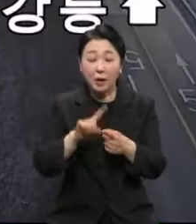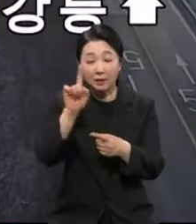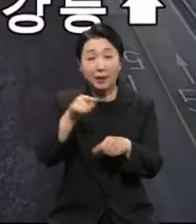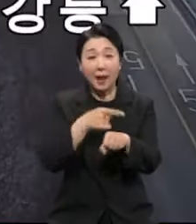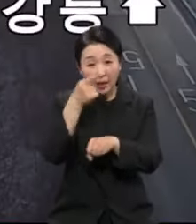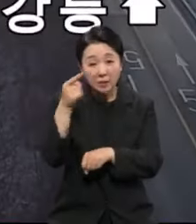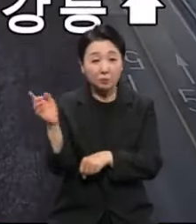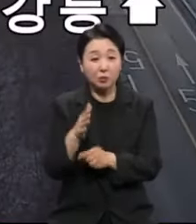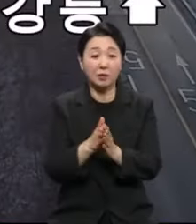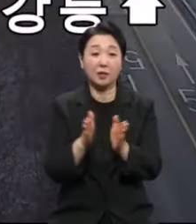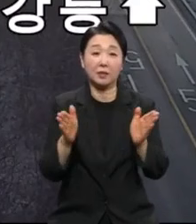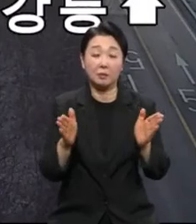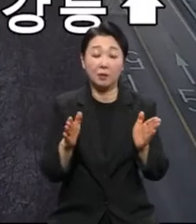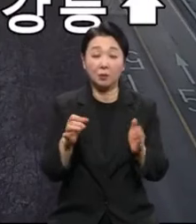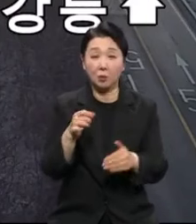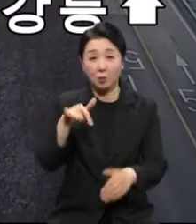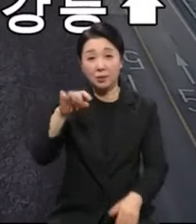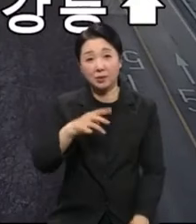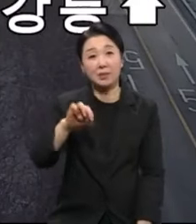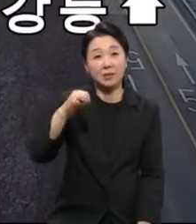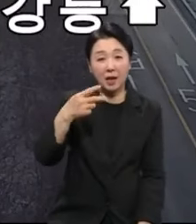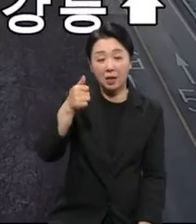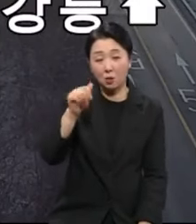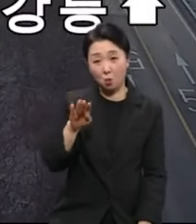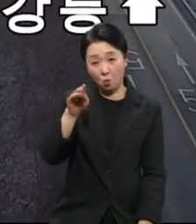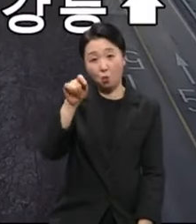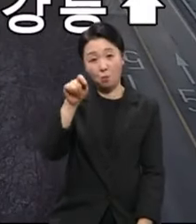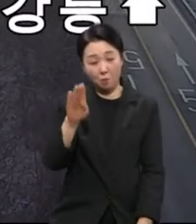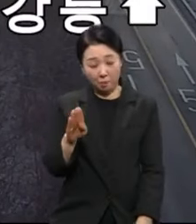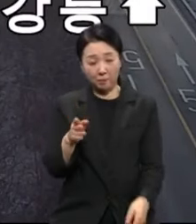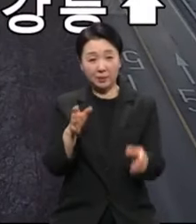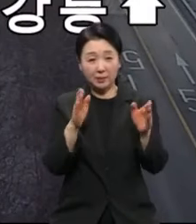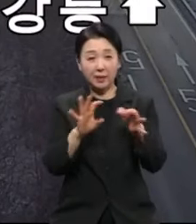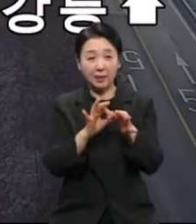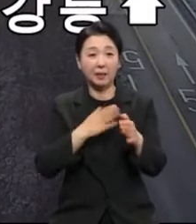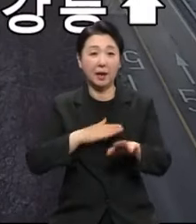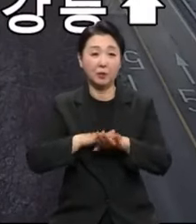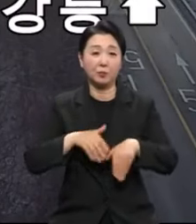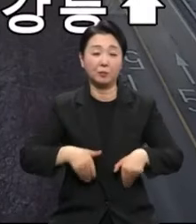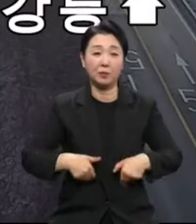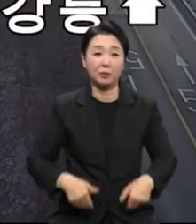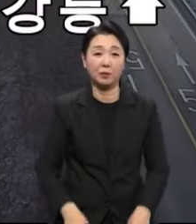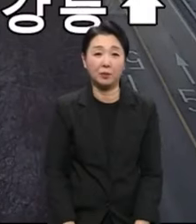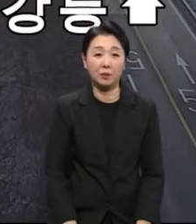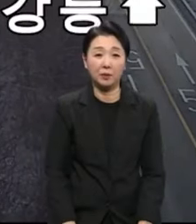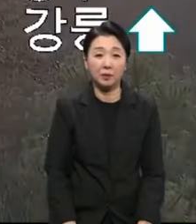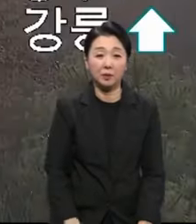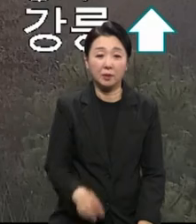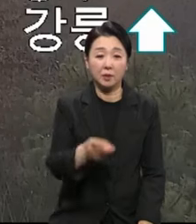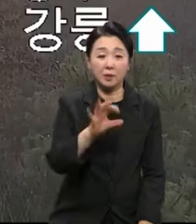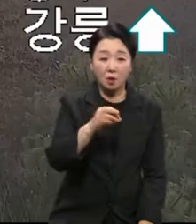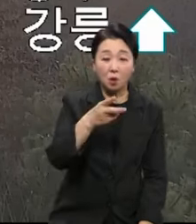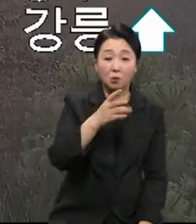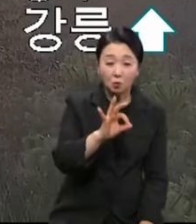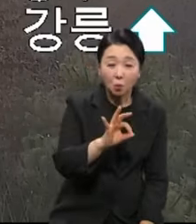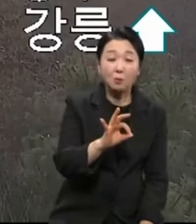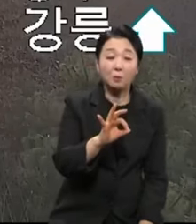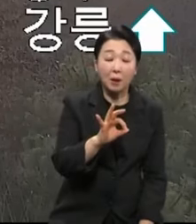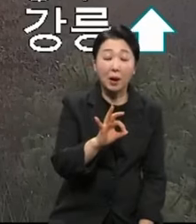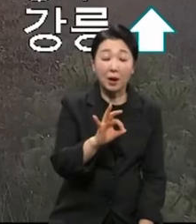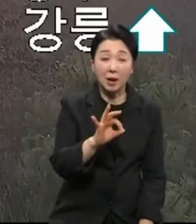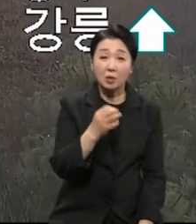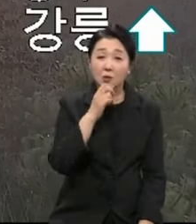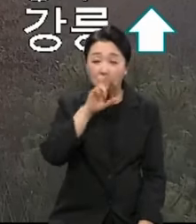고속도로의 구간 신가 분기점과 호버 풍기점 사이라는 거 잘 기억해 주셔야겠고요 영동선 상황도 지금은 용인부근